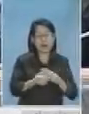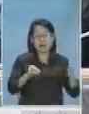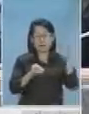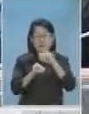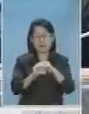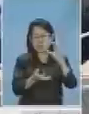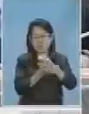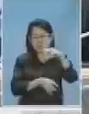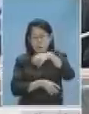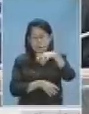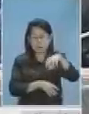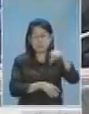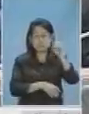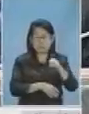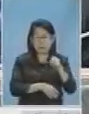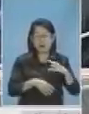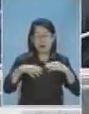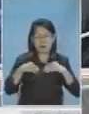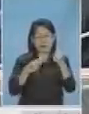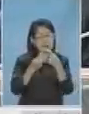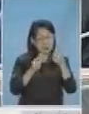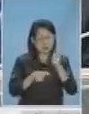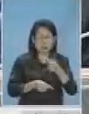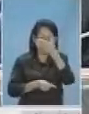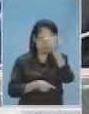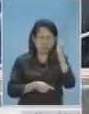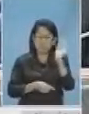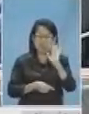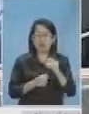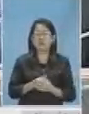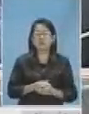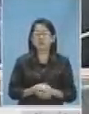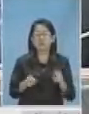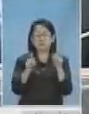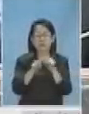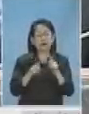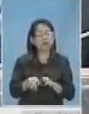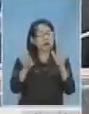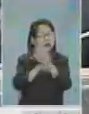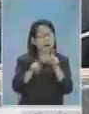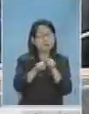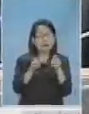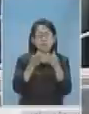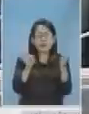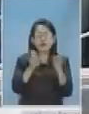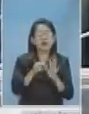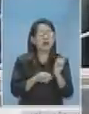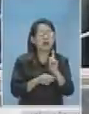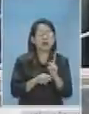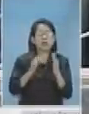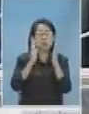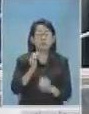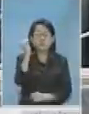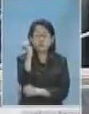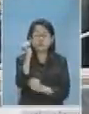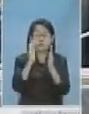ได้ครับแต่ในอีกด้านหนึ่งที่ท่านมองข้ามไม่ได้เลยก็คือเป็นการขยายช่องว่างของคนจนคนรวยครับเป็น